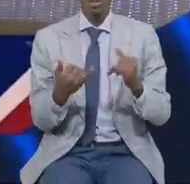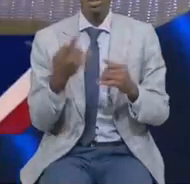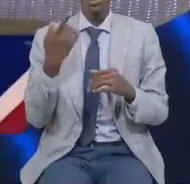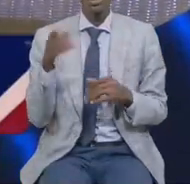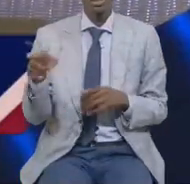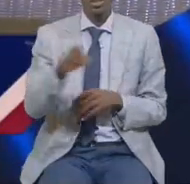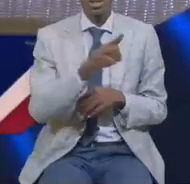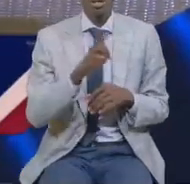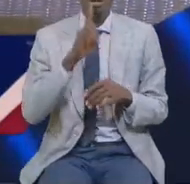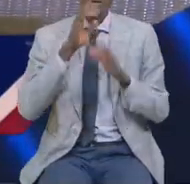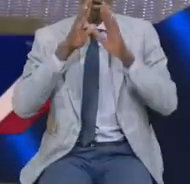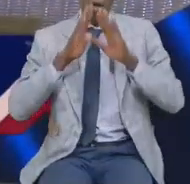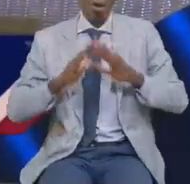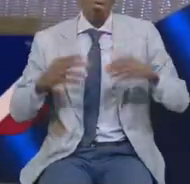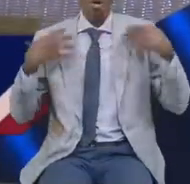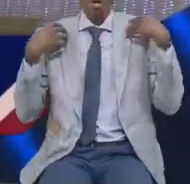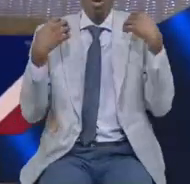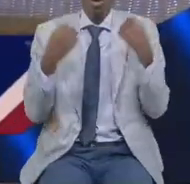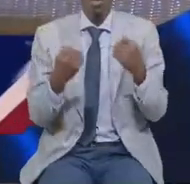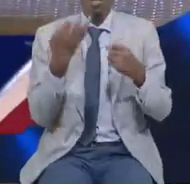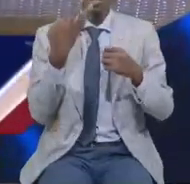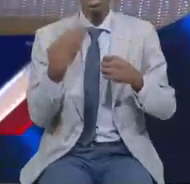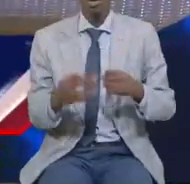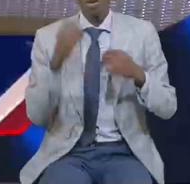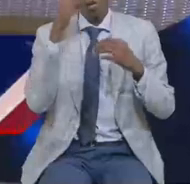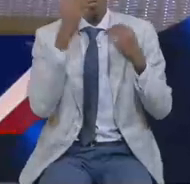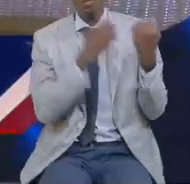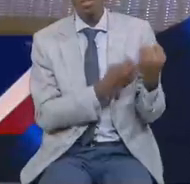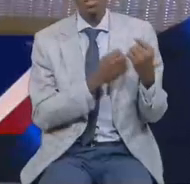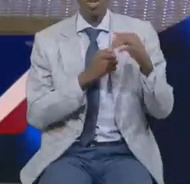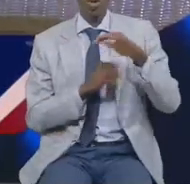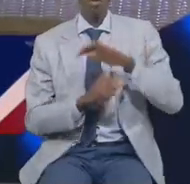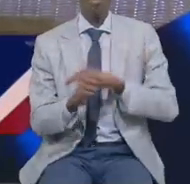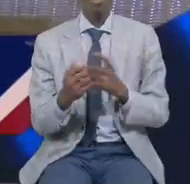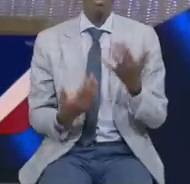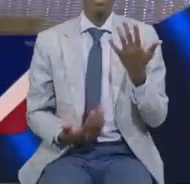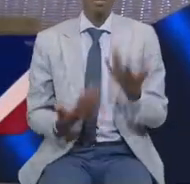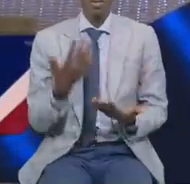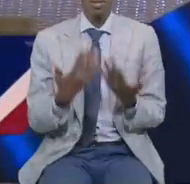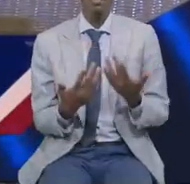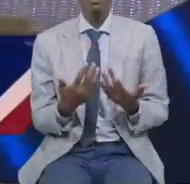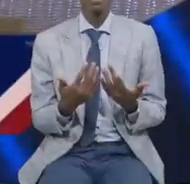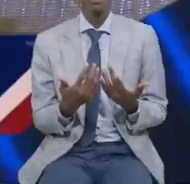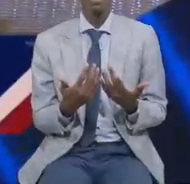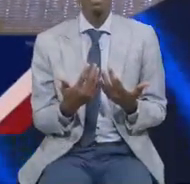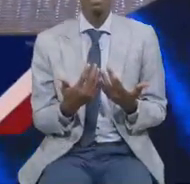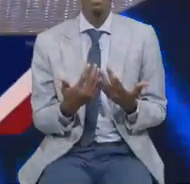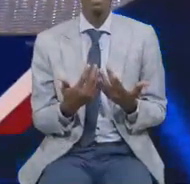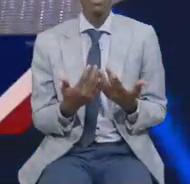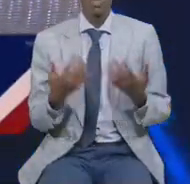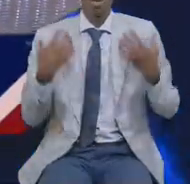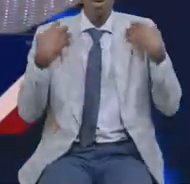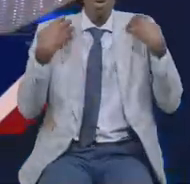feu. Le courage de foi calme. Le courage de foi calme sous le feu.